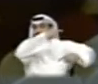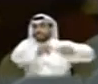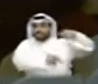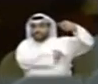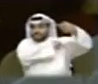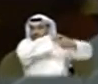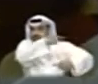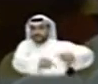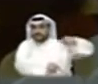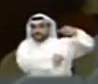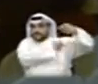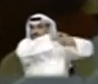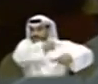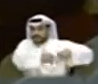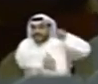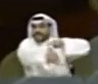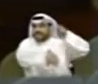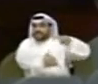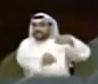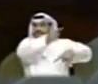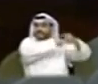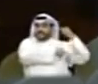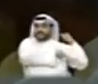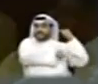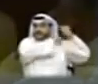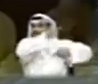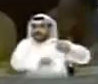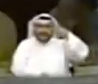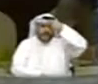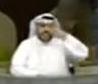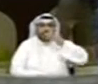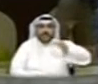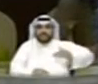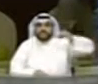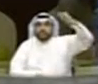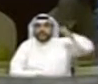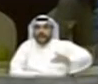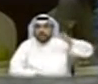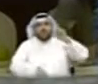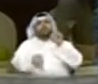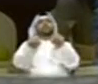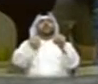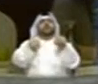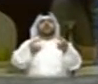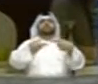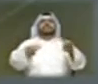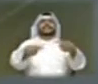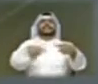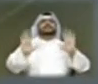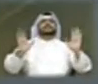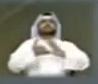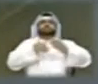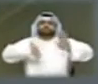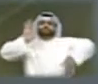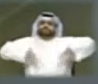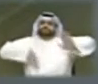اللي فاتت، وبيعرف كمان بيشوف مؤشر السكر تاعه وين رايح. تشير آخر الدراسات إلى أن أكثر من